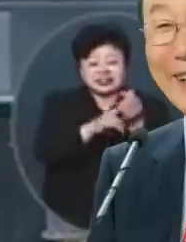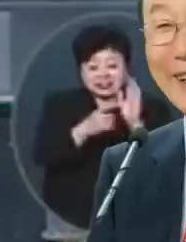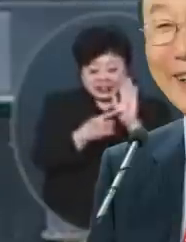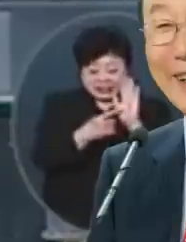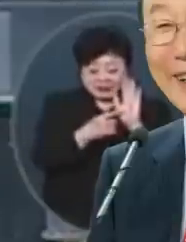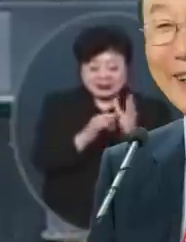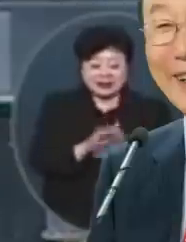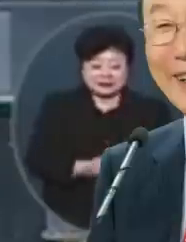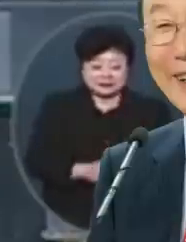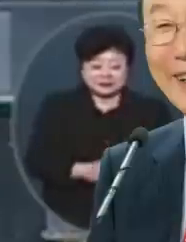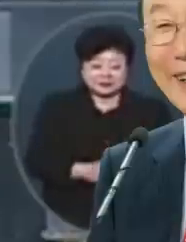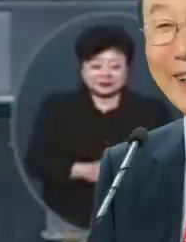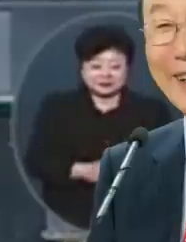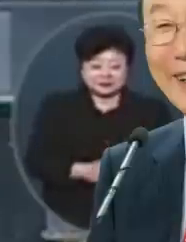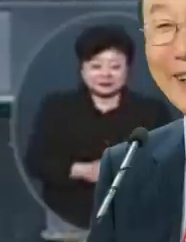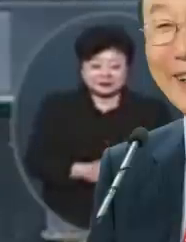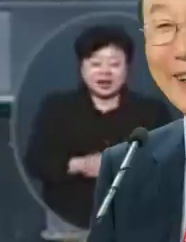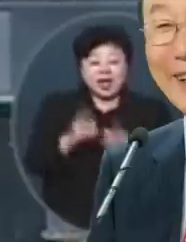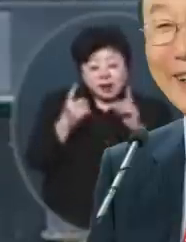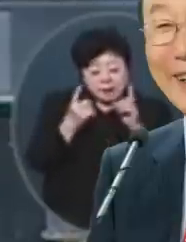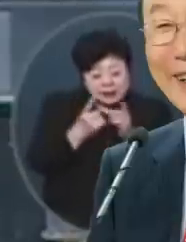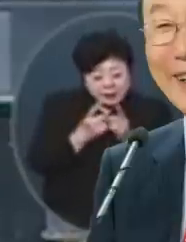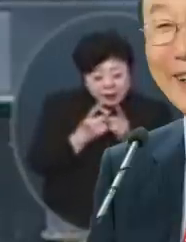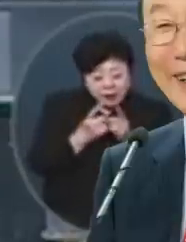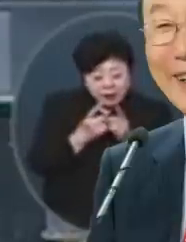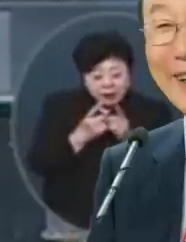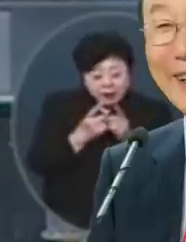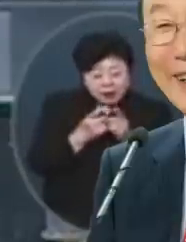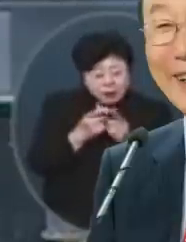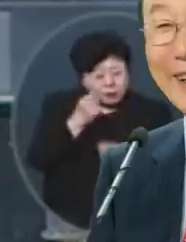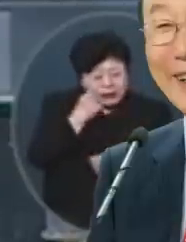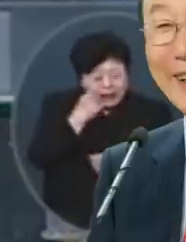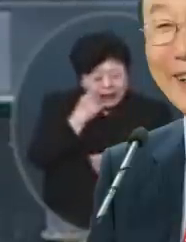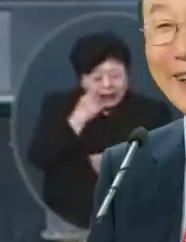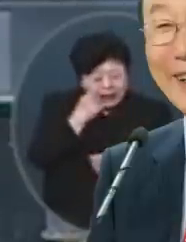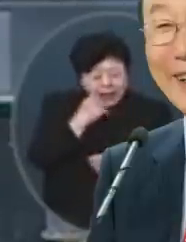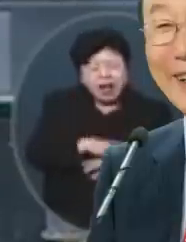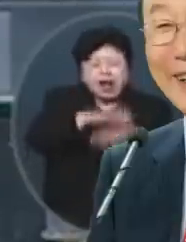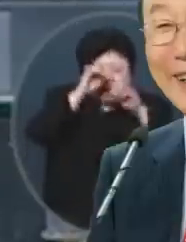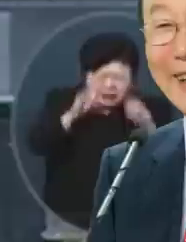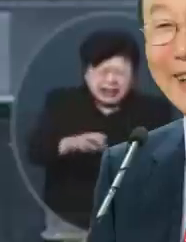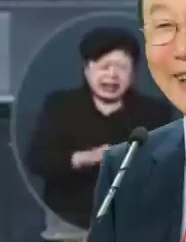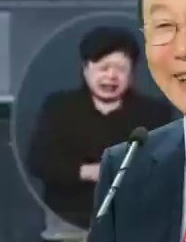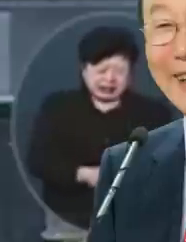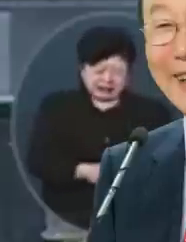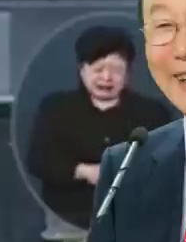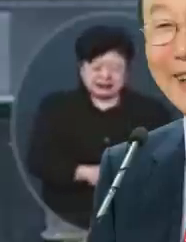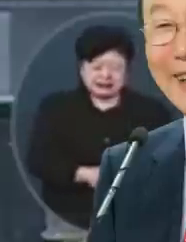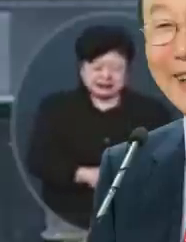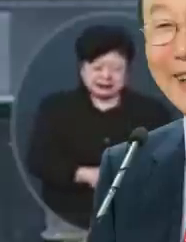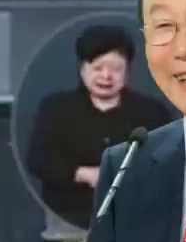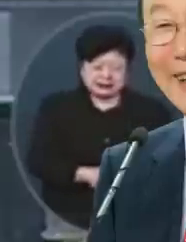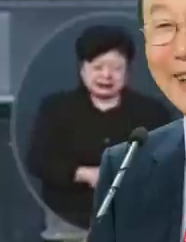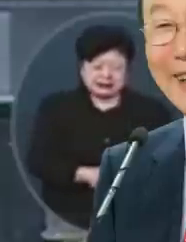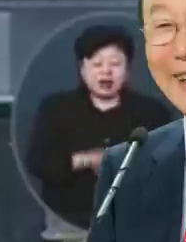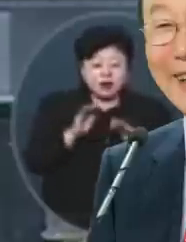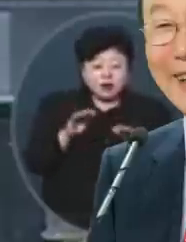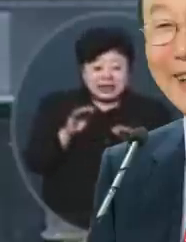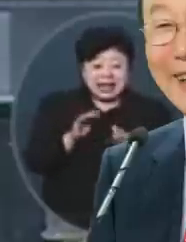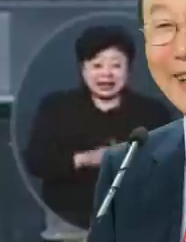기적이 일어나지 만나 보지 못한다면 헛수고를 하게 되는 것입니다.